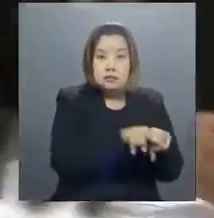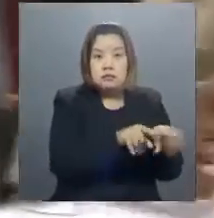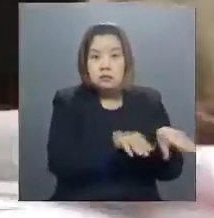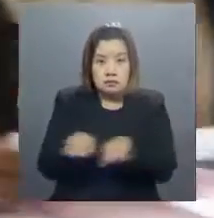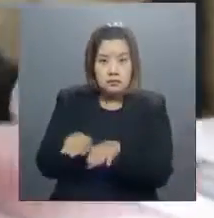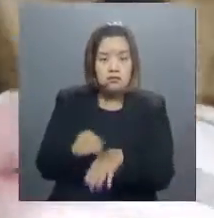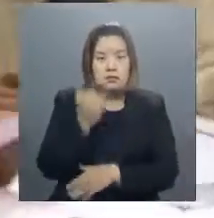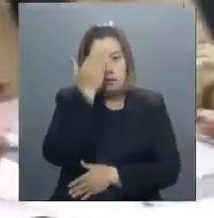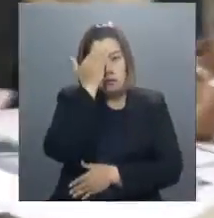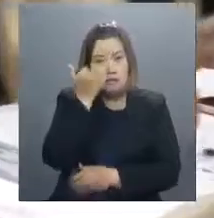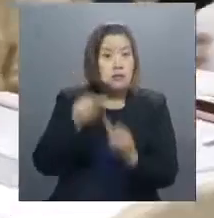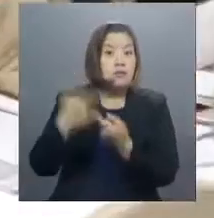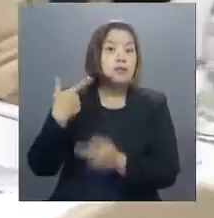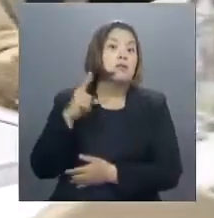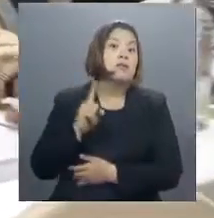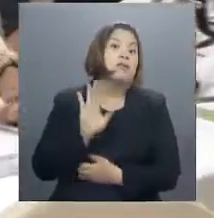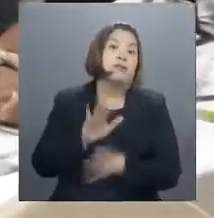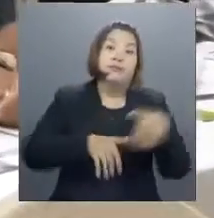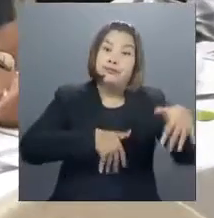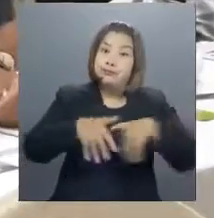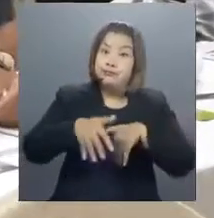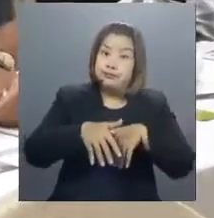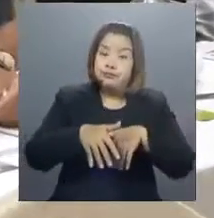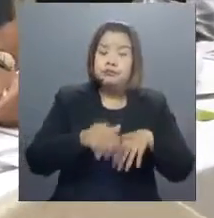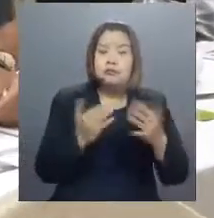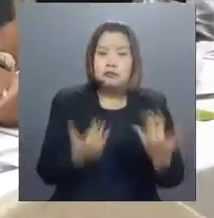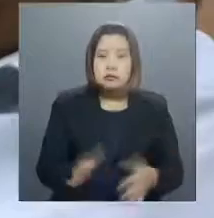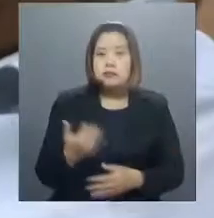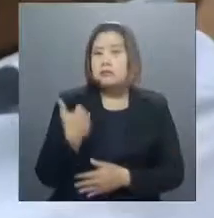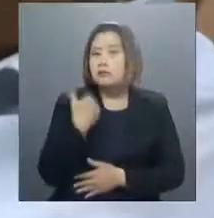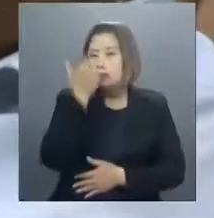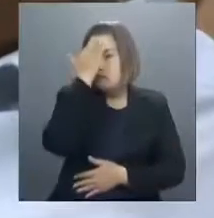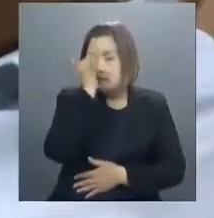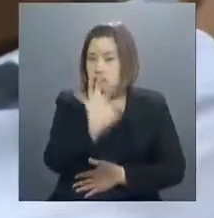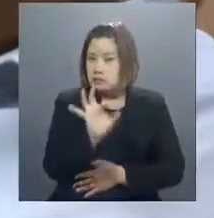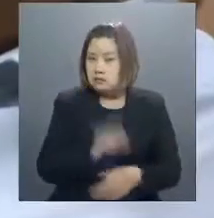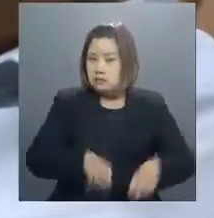ชาชนที่จะได้รับข้อมูลทั้งสองด้านเพื่อนำไปสู่การตัดสินใจลงประชามติ